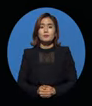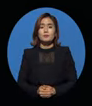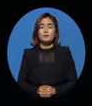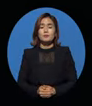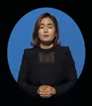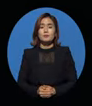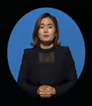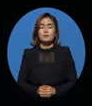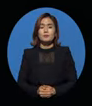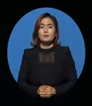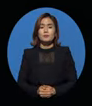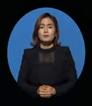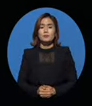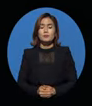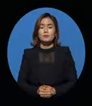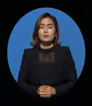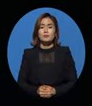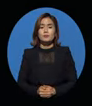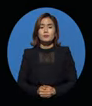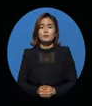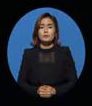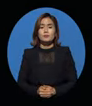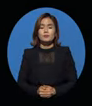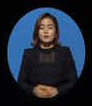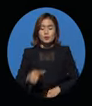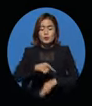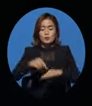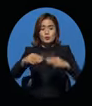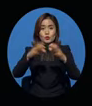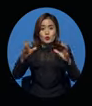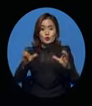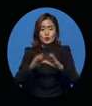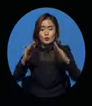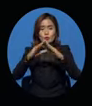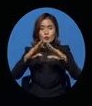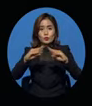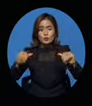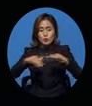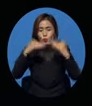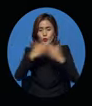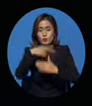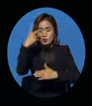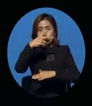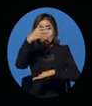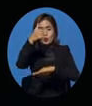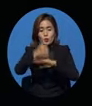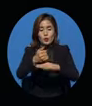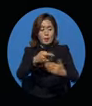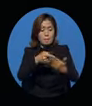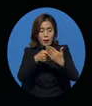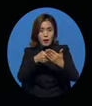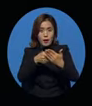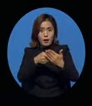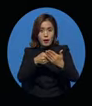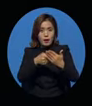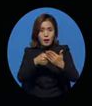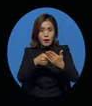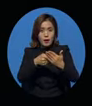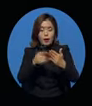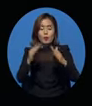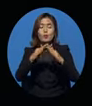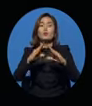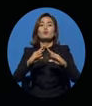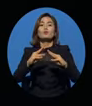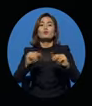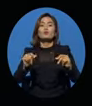권 위기에서 우리 익 민주당 국회의원 부동산 전 수저가 결과가 나오면 부도 순